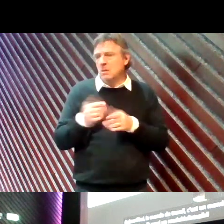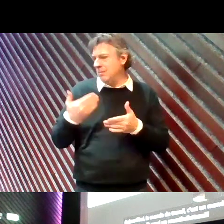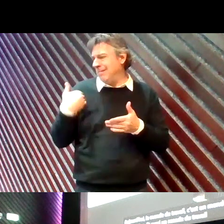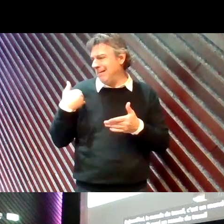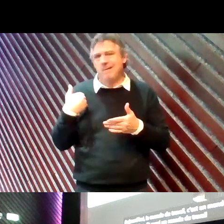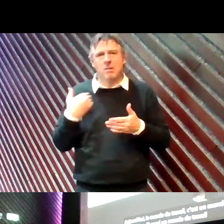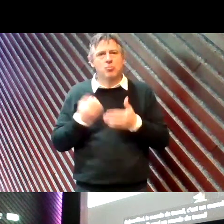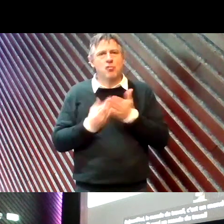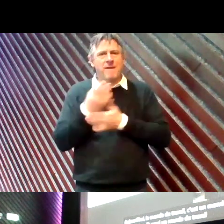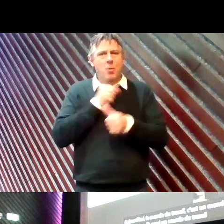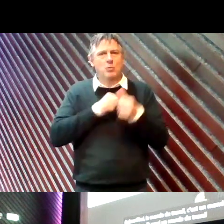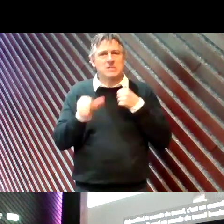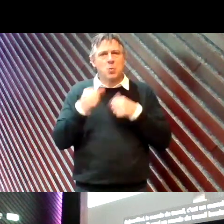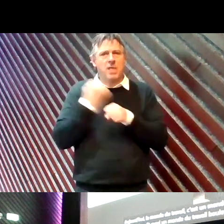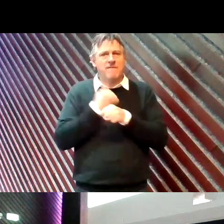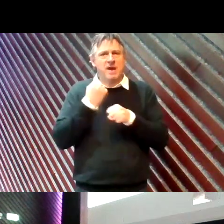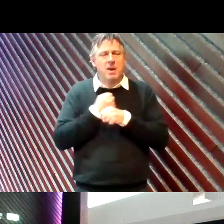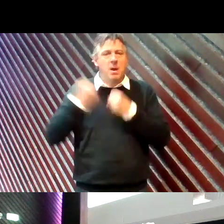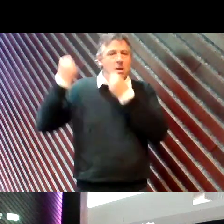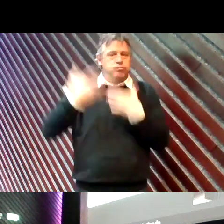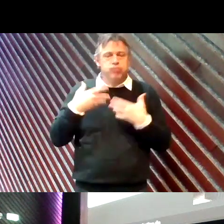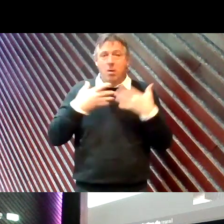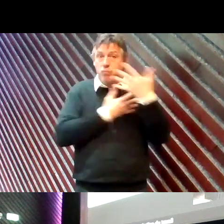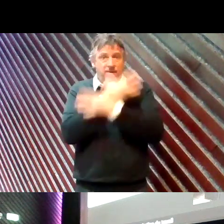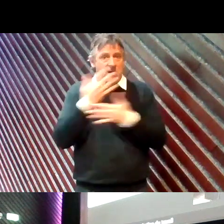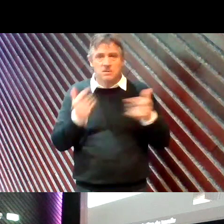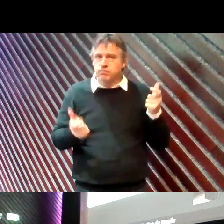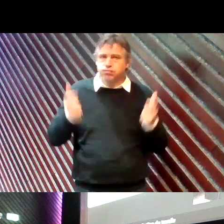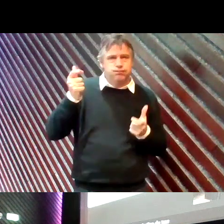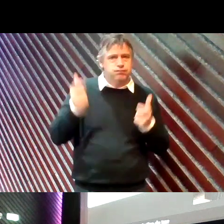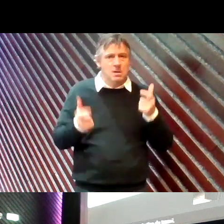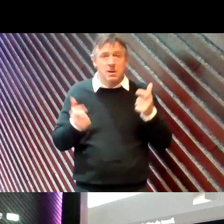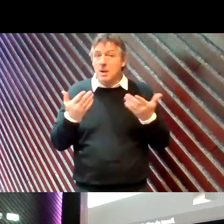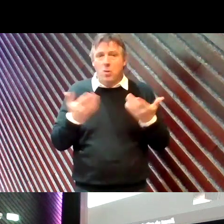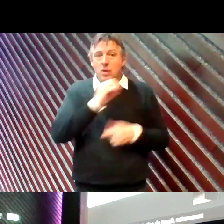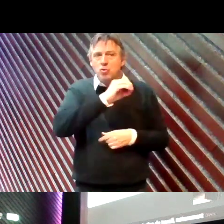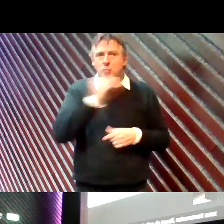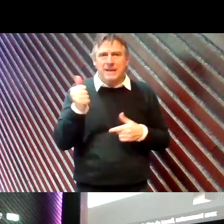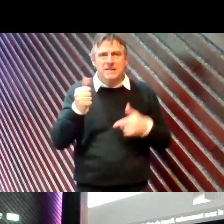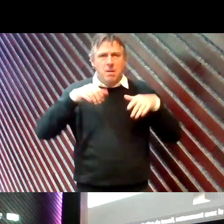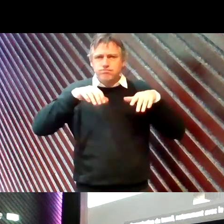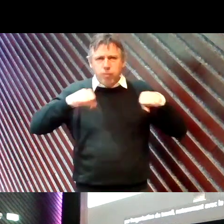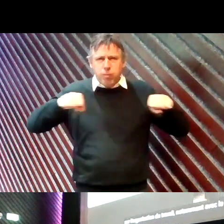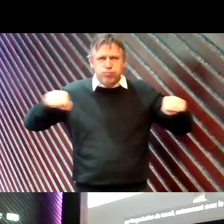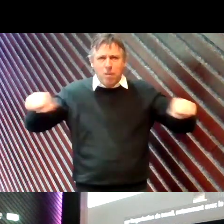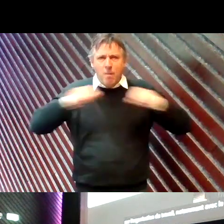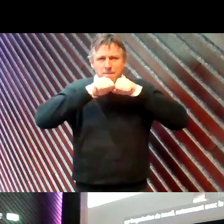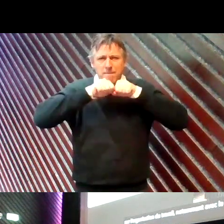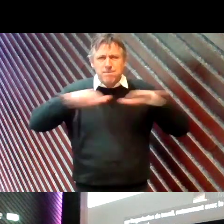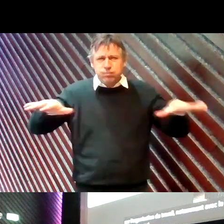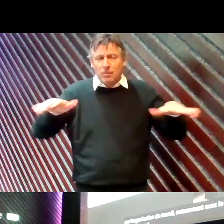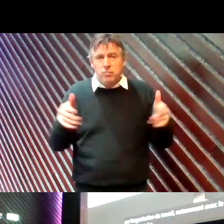de travail, par l'organisation du travail et notamment, je dirais, avec le numérique qui a pris de plus en plus de place